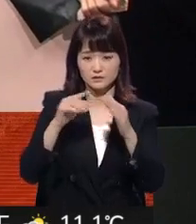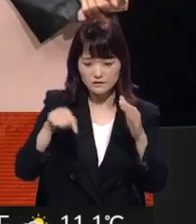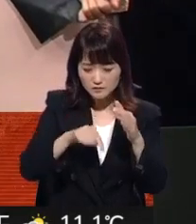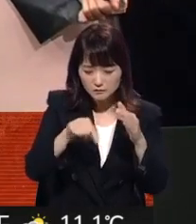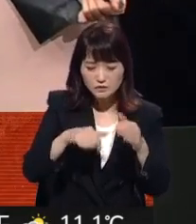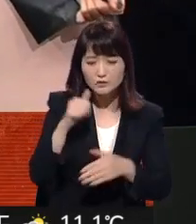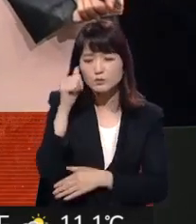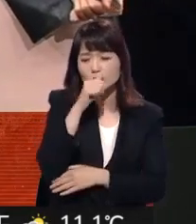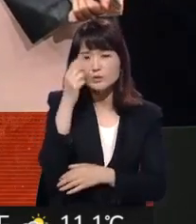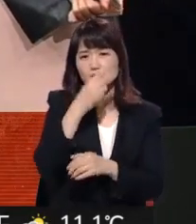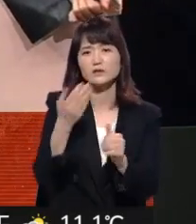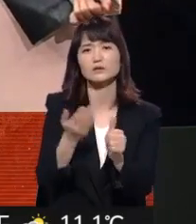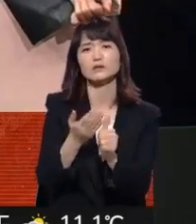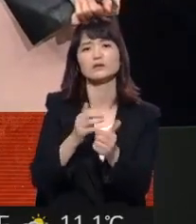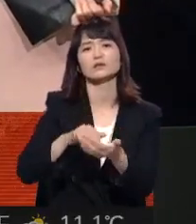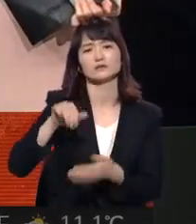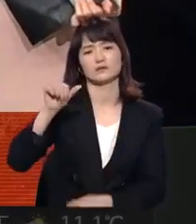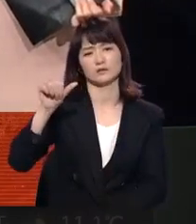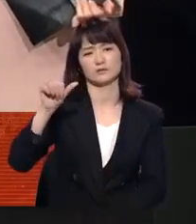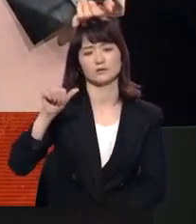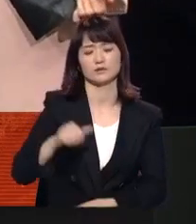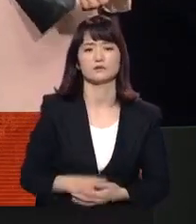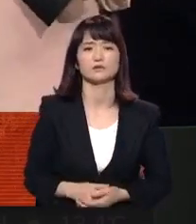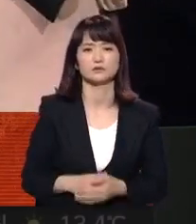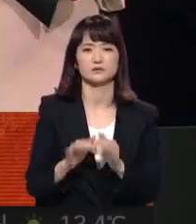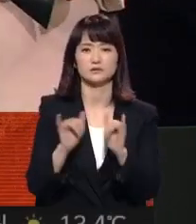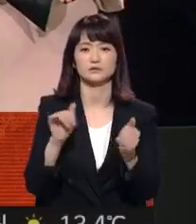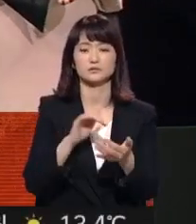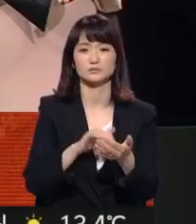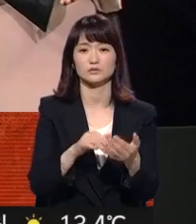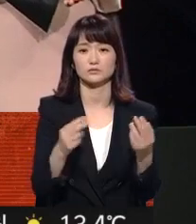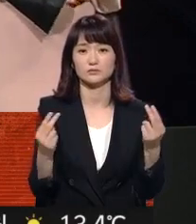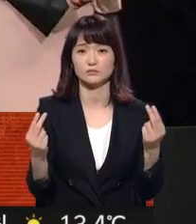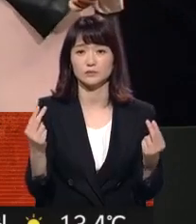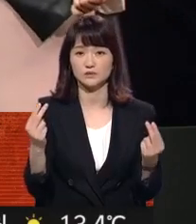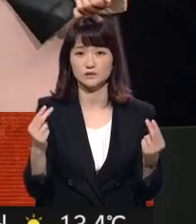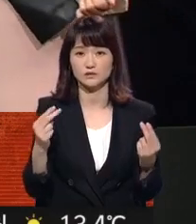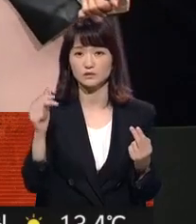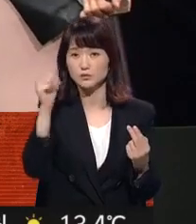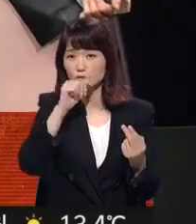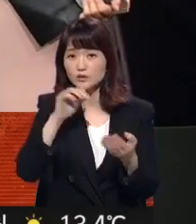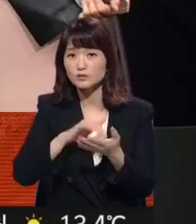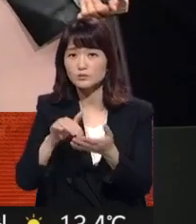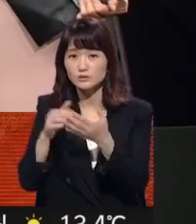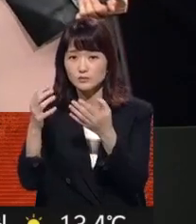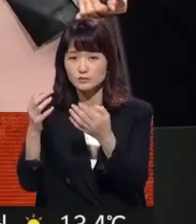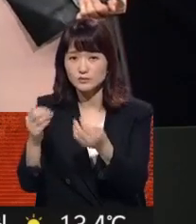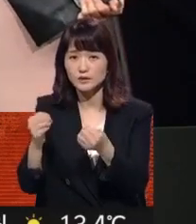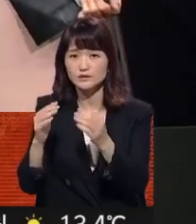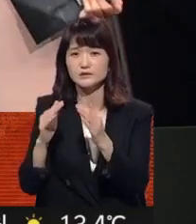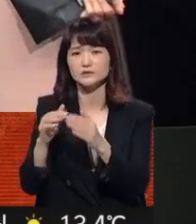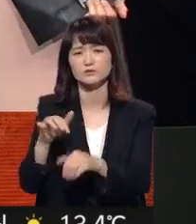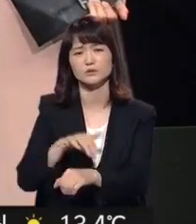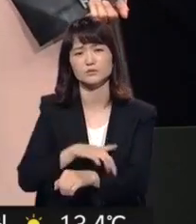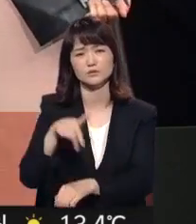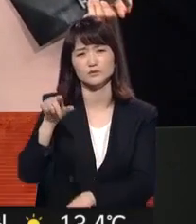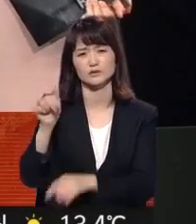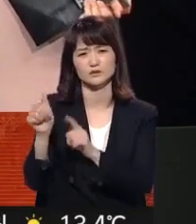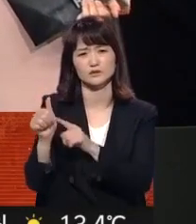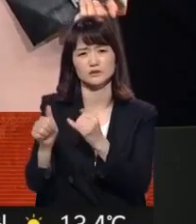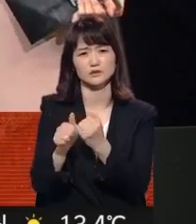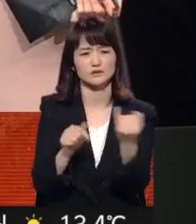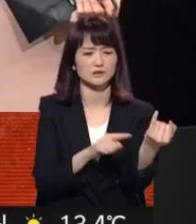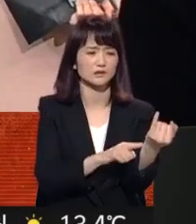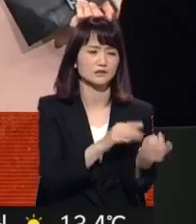무려 5마리나 됐다고 하는데요. 사람 수보다 고양이가 많아진 집이 불편한 정 씨는 계속